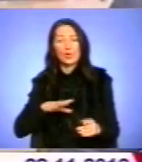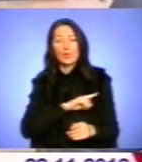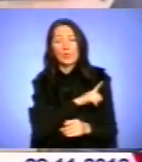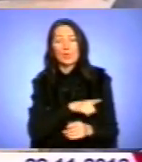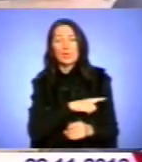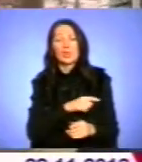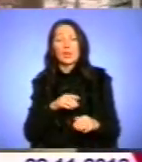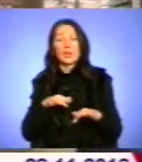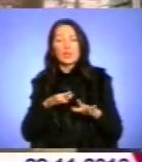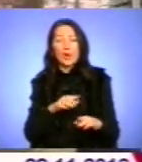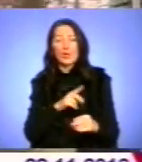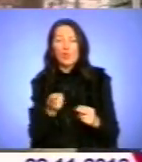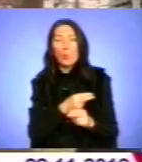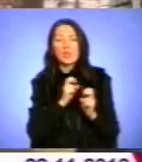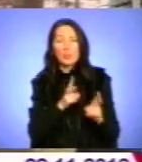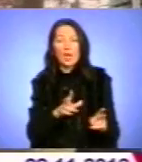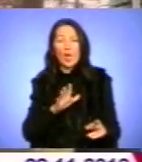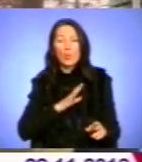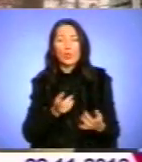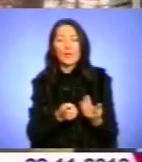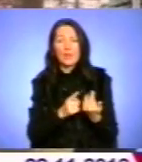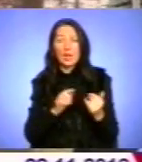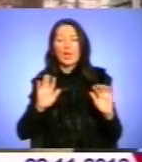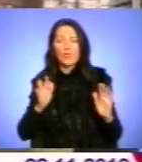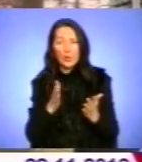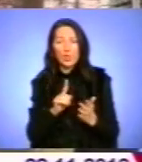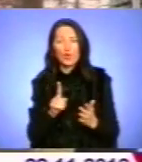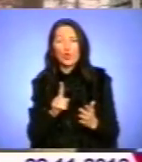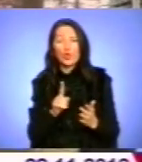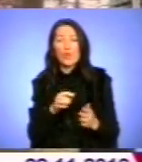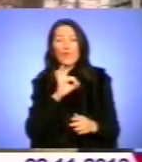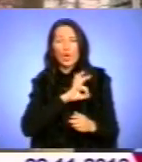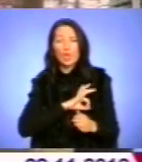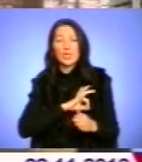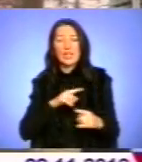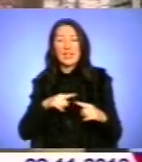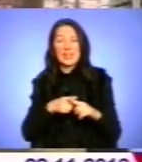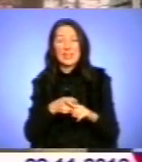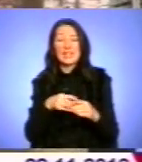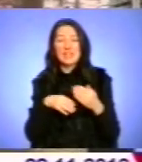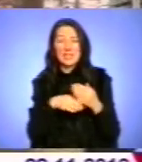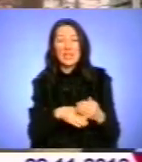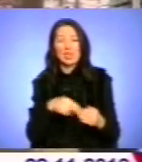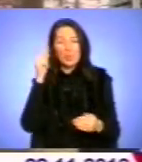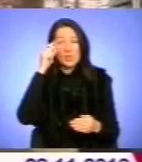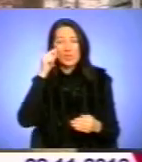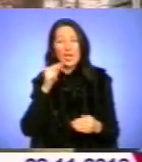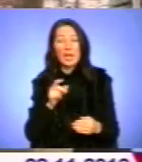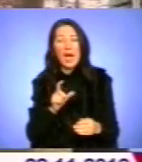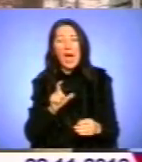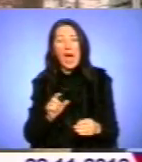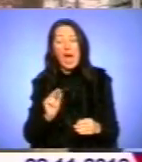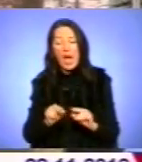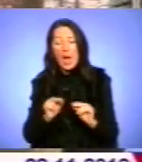заходів безпеки. Було декілька випадків щодо використання технічних засобів навчання абітурієнтами,